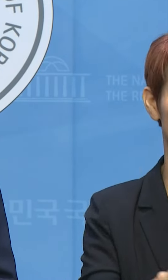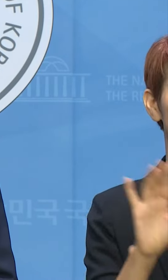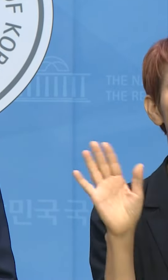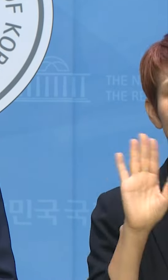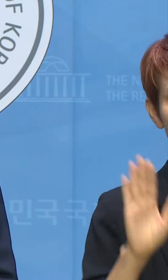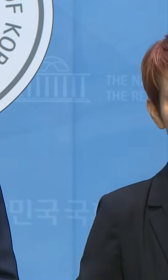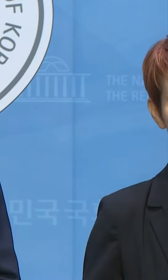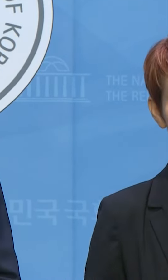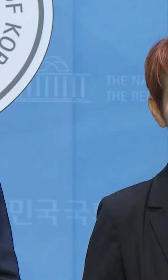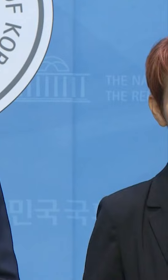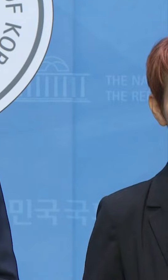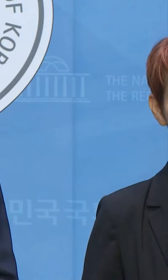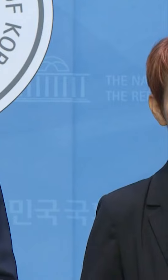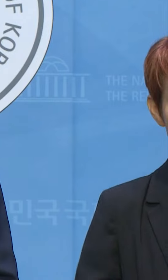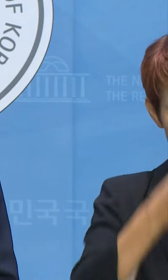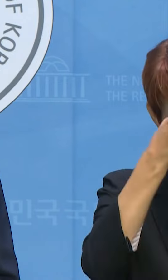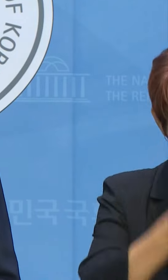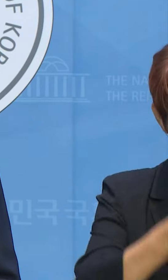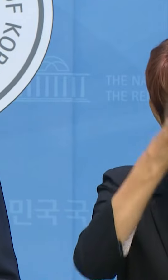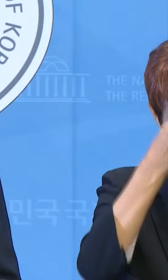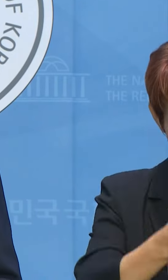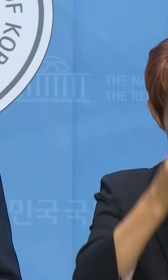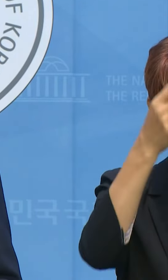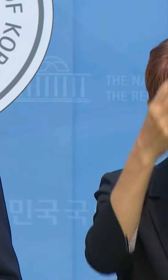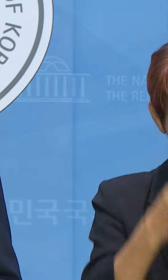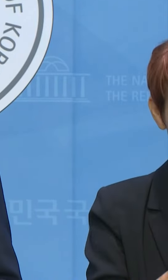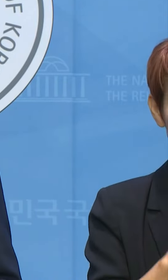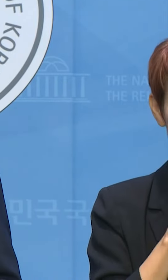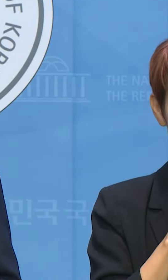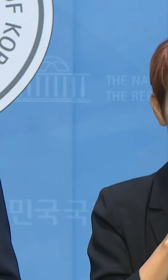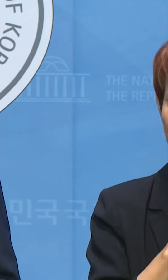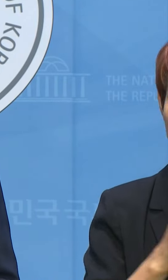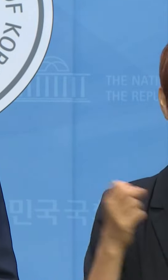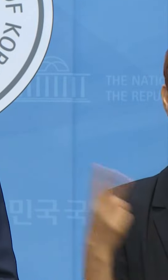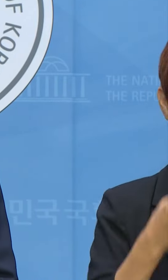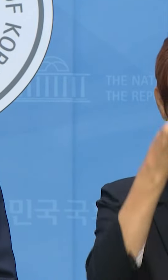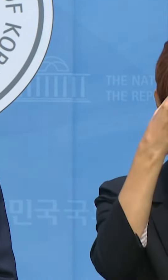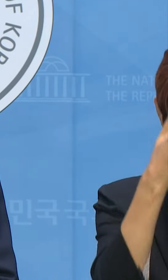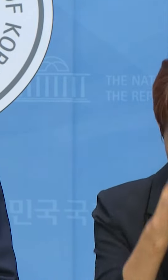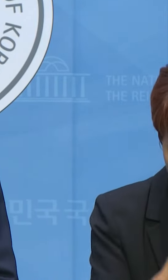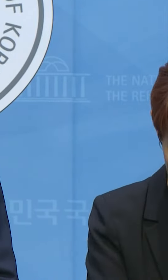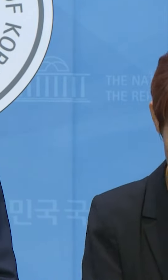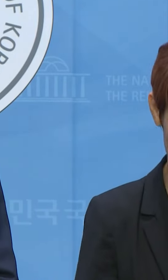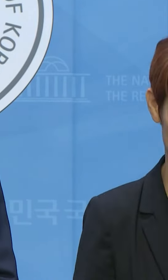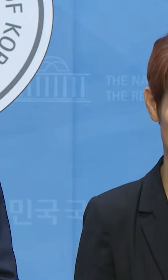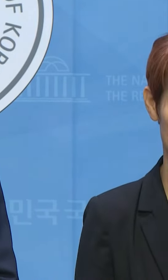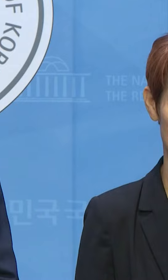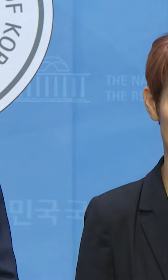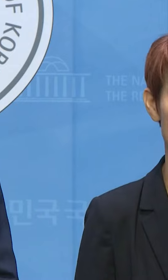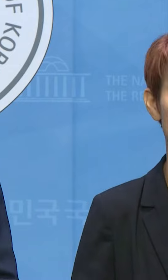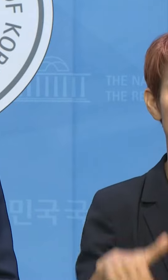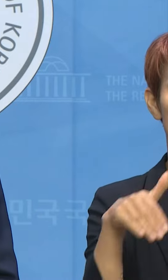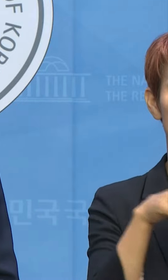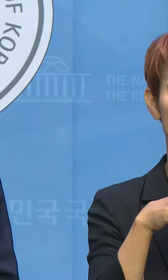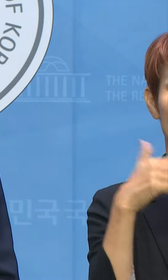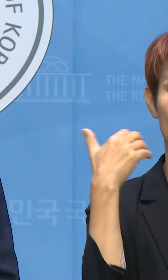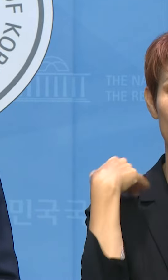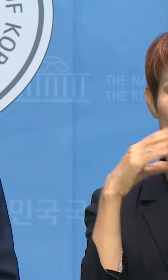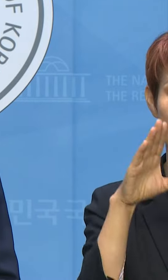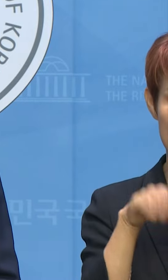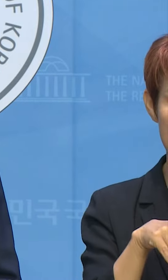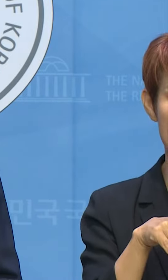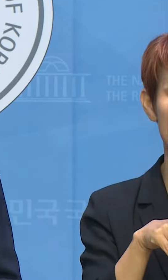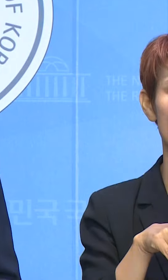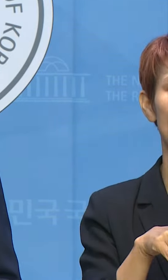않겠습니다 여러 번 사과를 드렸지만 다시 사과드리겠습니다 문재인정부 청와대의 검찰개혁